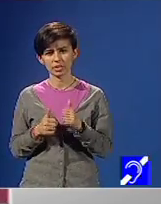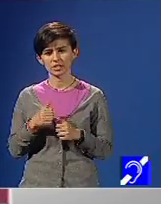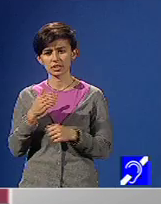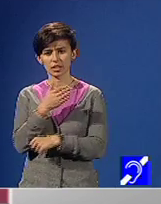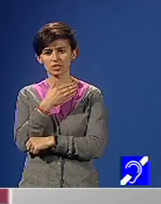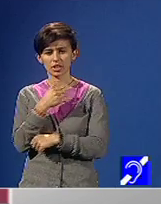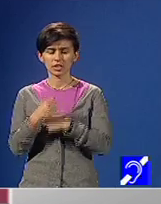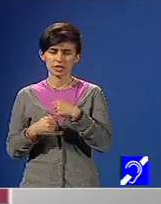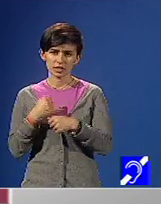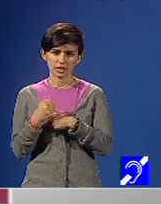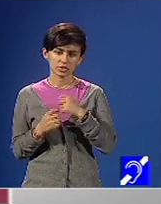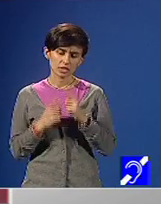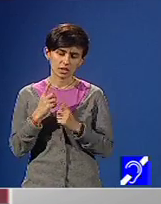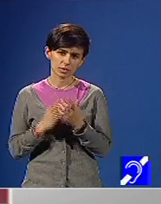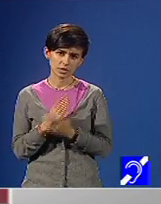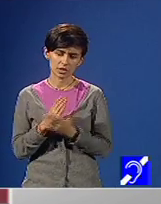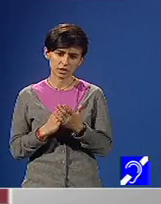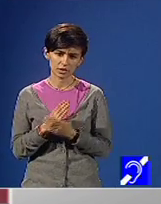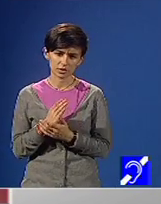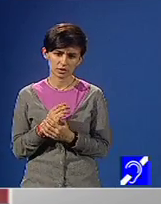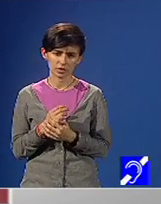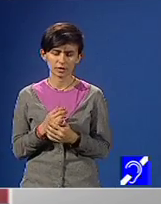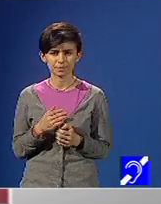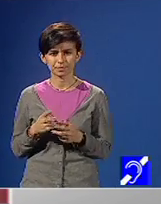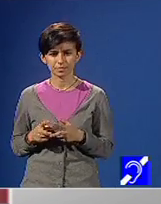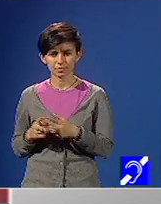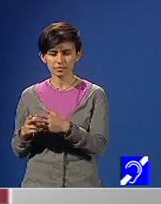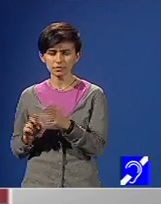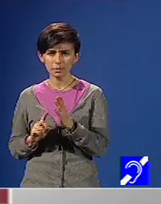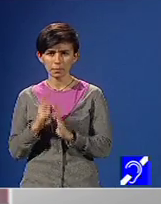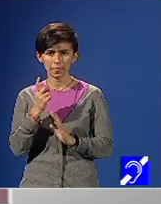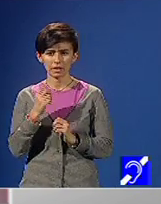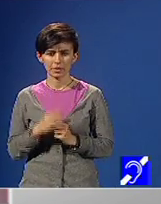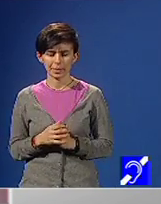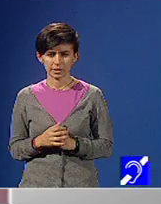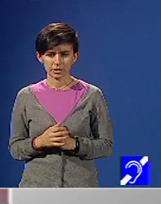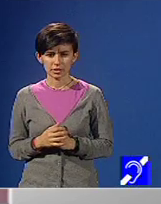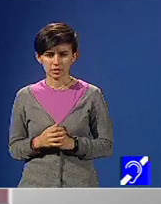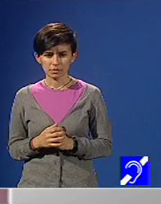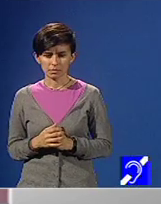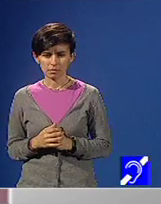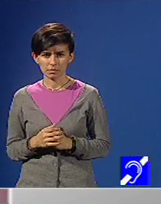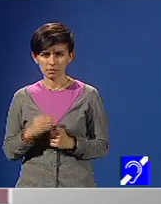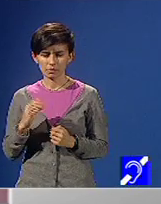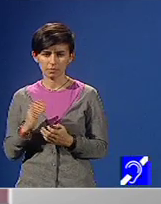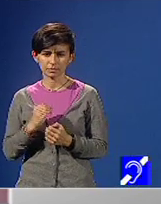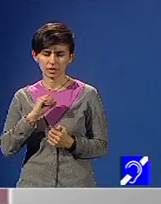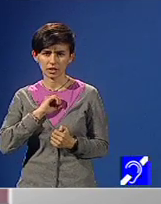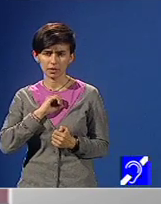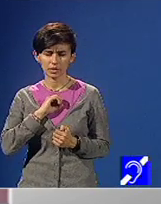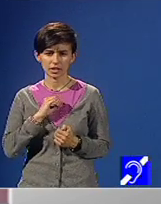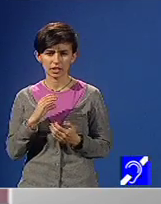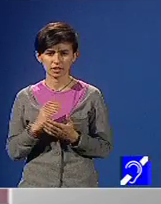internaționale. O parte dintre ei continuă apoi traseul performanței spre marile competiții, culminând în medalii câștigate la